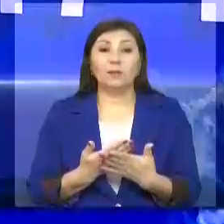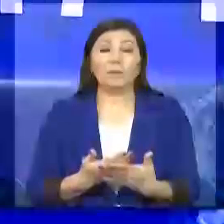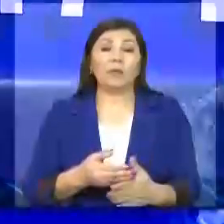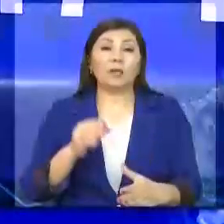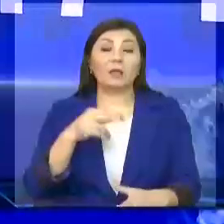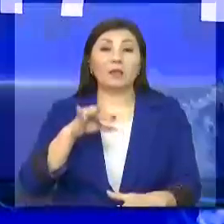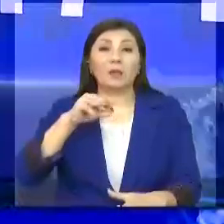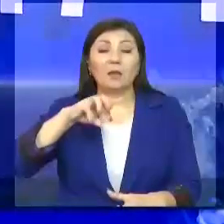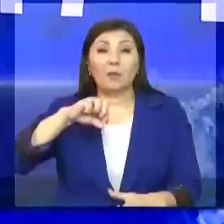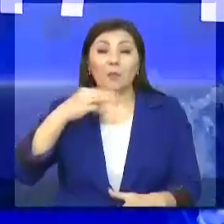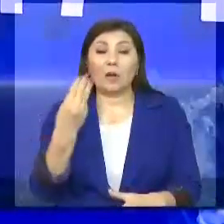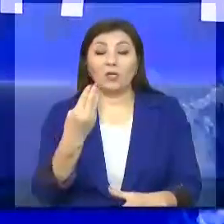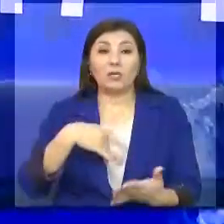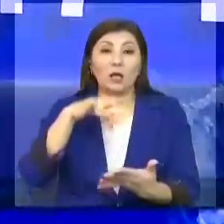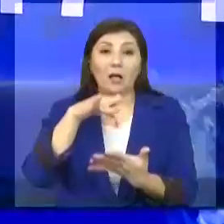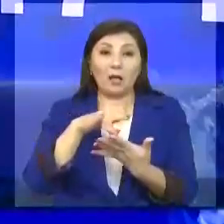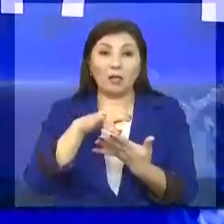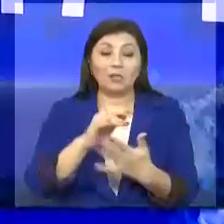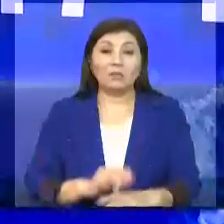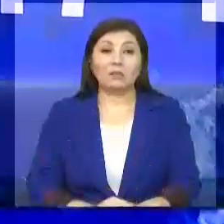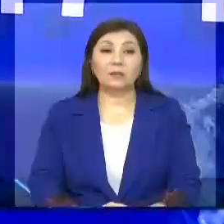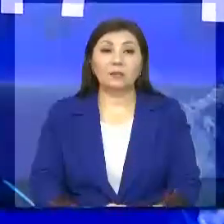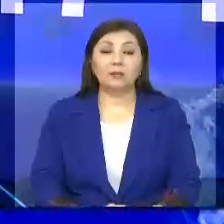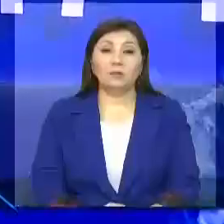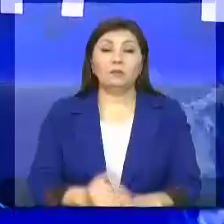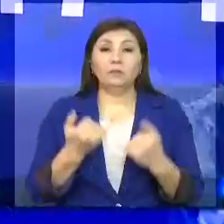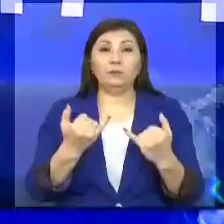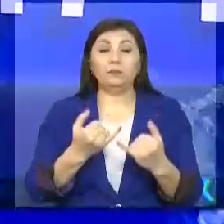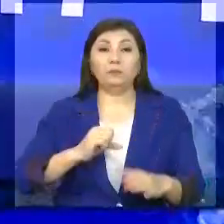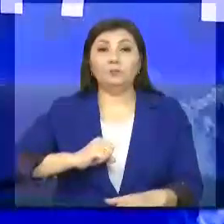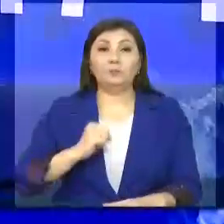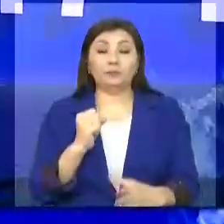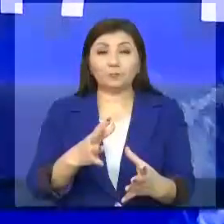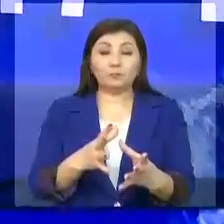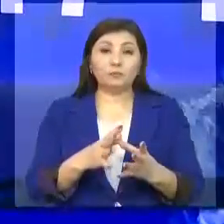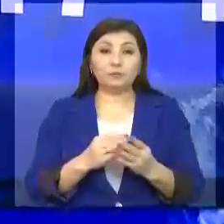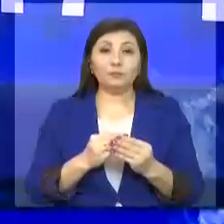Димашты тудырған қала. Сондықтан бүгін достарыммен бірге